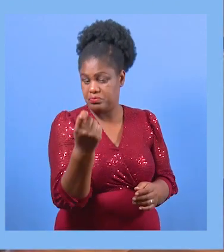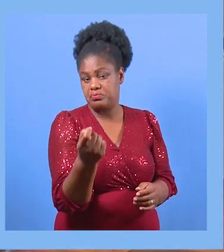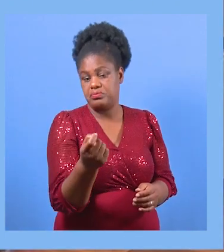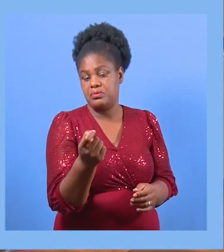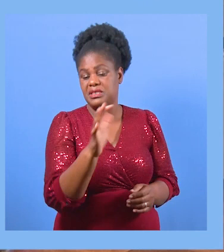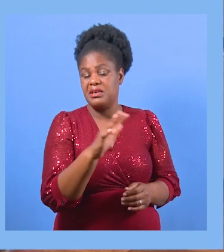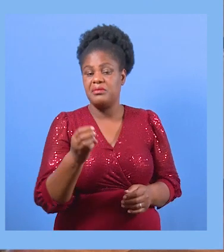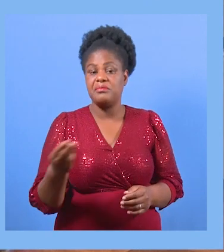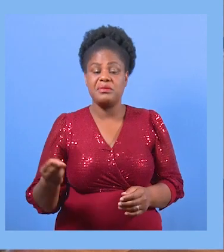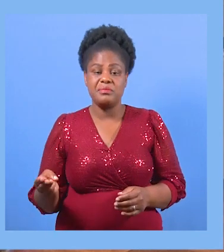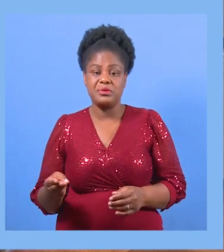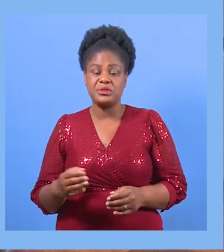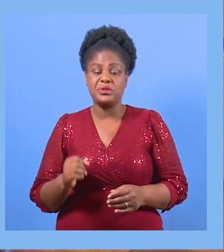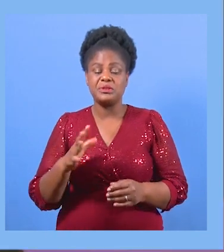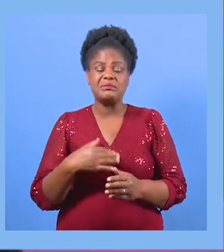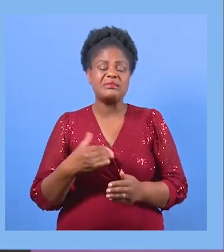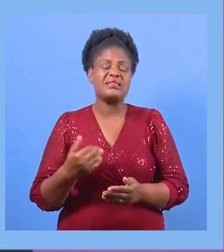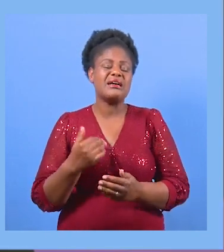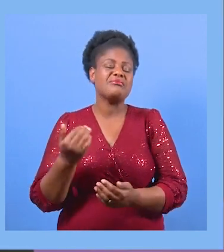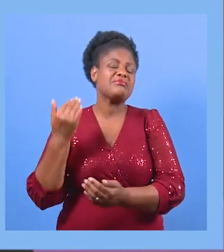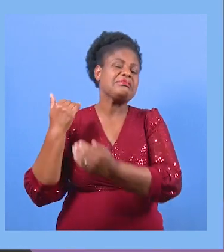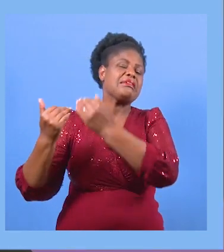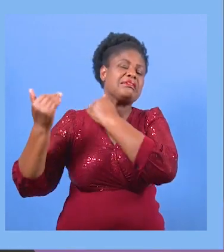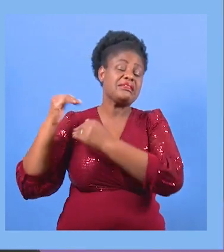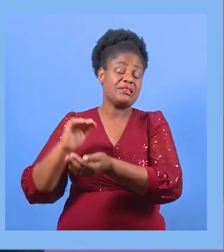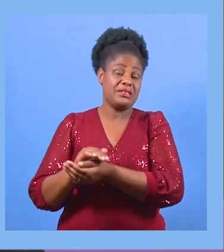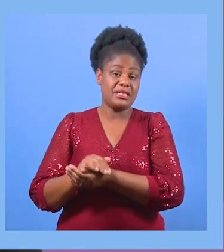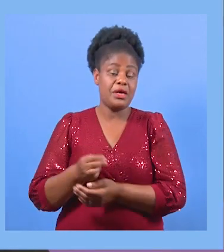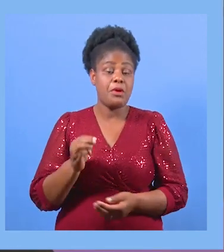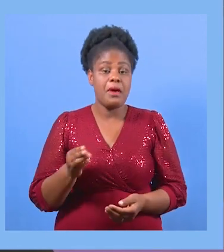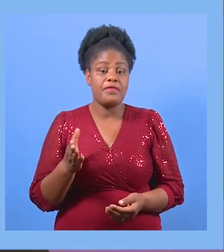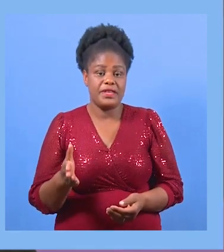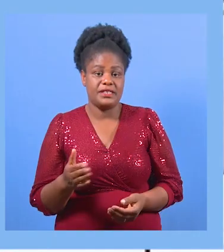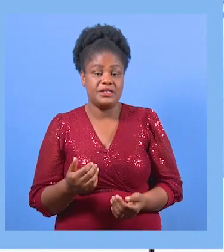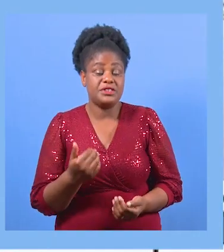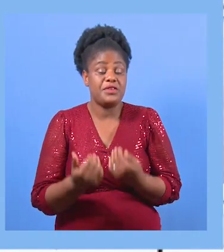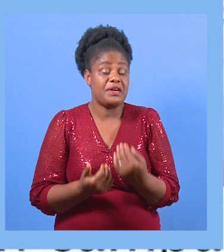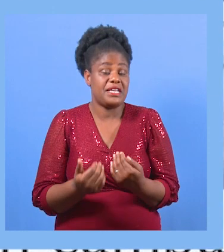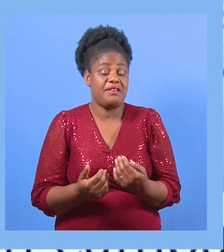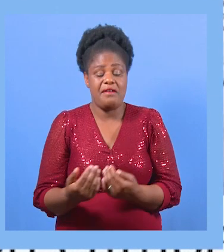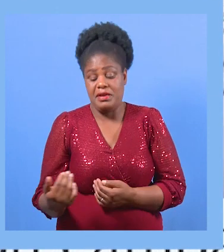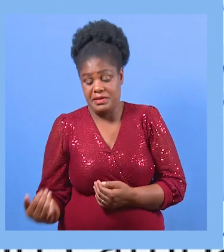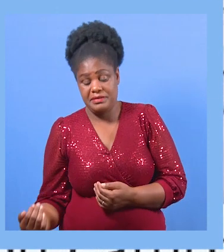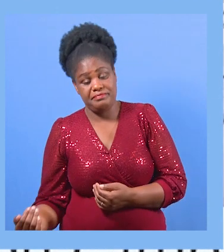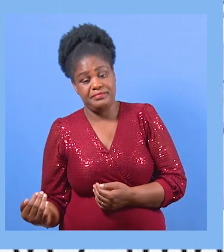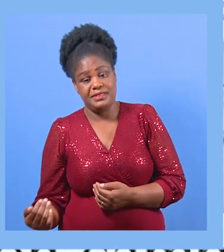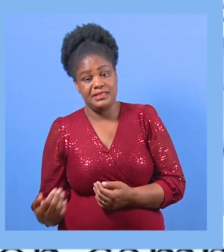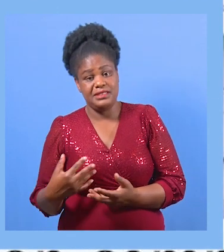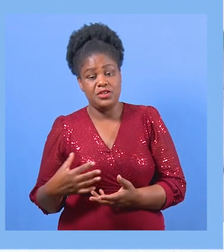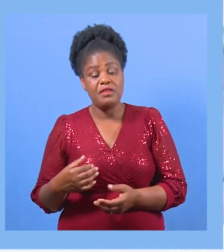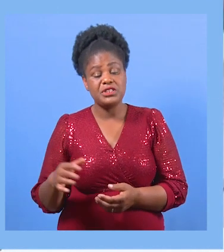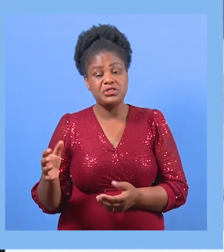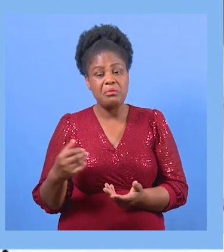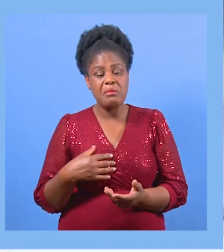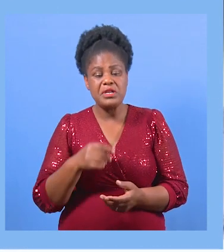Chisamba, makaishandira kubva makare nemakare. Taita dambudziko nderekuti isusu vana vatiri kudanana navo vadika vaMai Chisamba vanenge vachitorwa nemadhara,